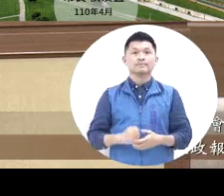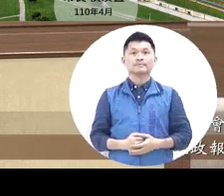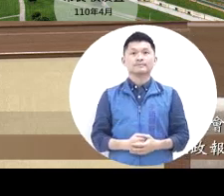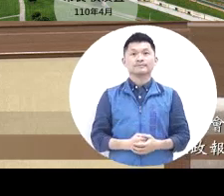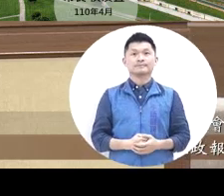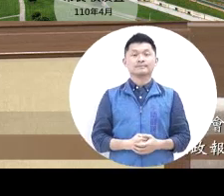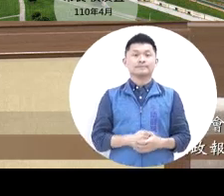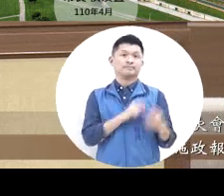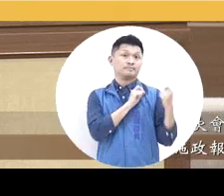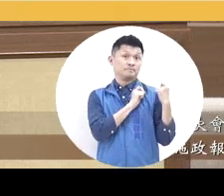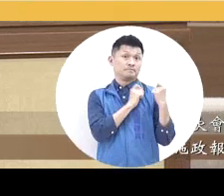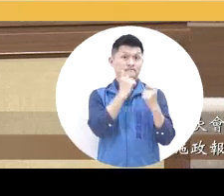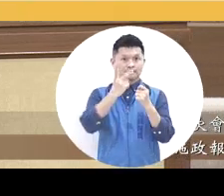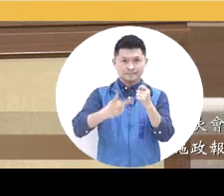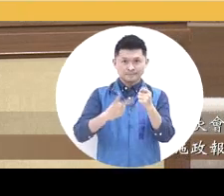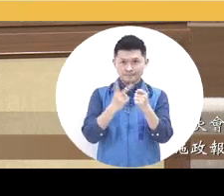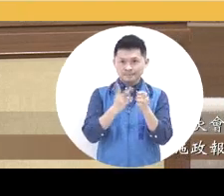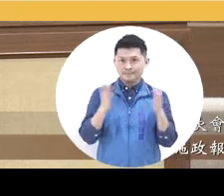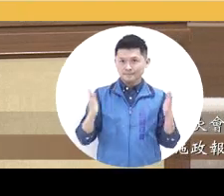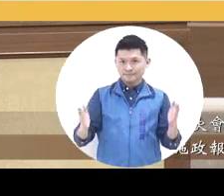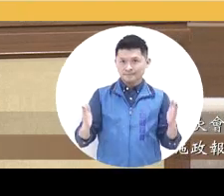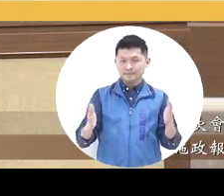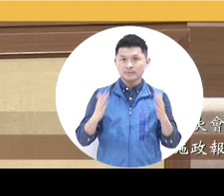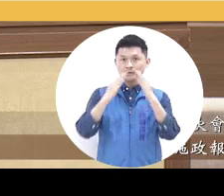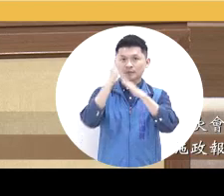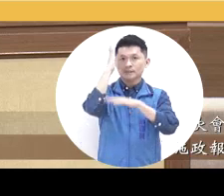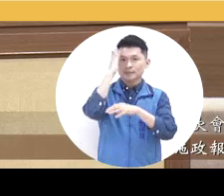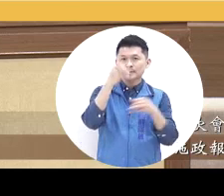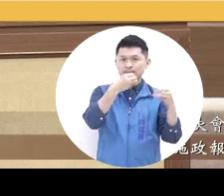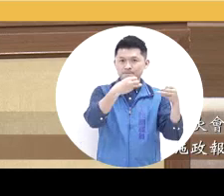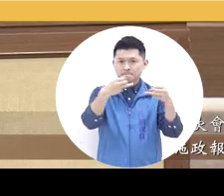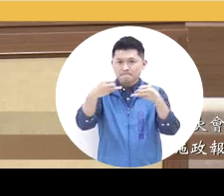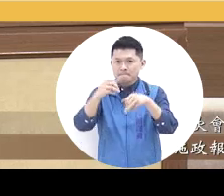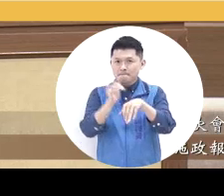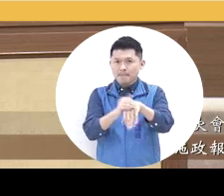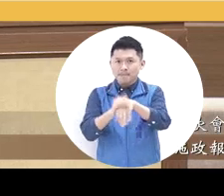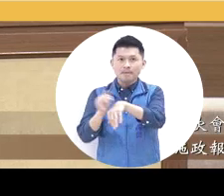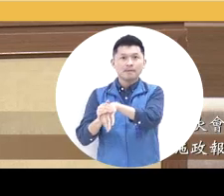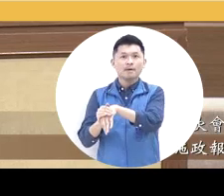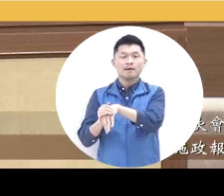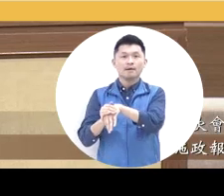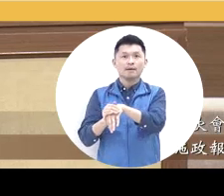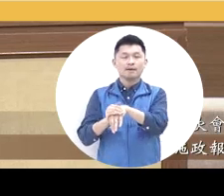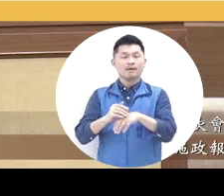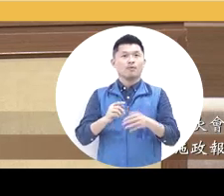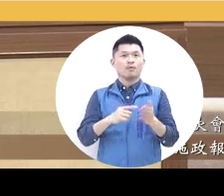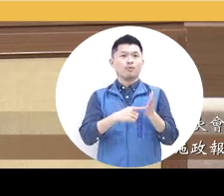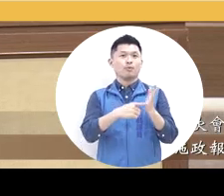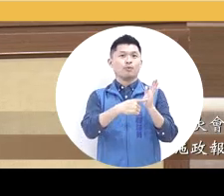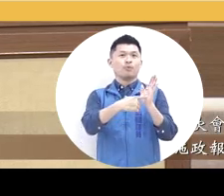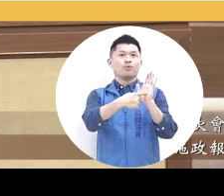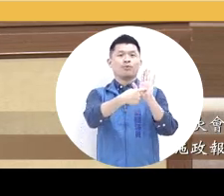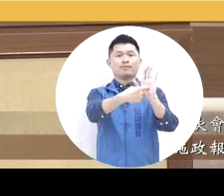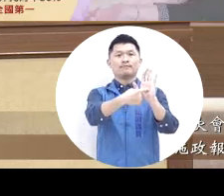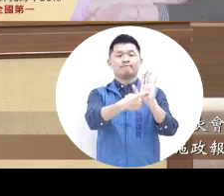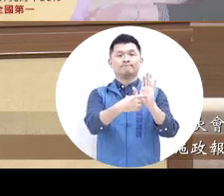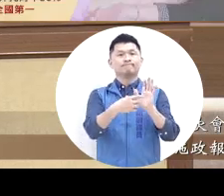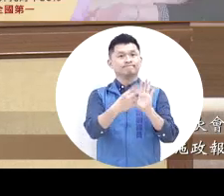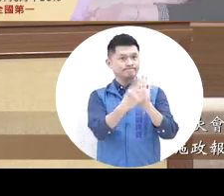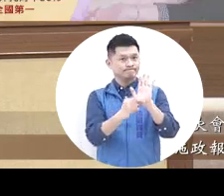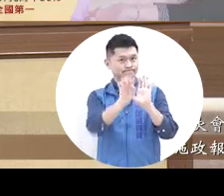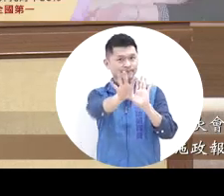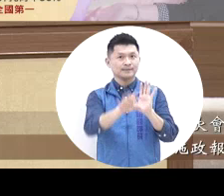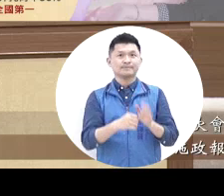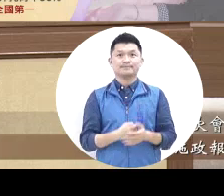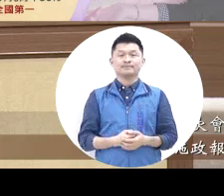尤其这两年来有一些市政的成果，大概有一项有一些质变的展现，给各位做一个说明。像